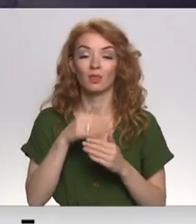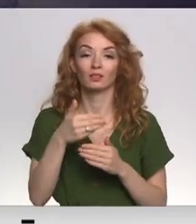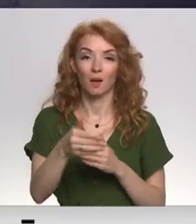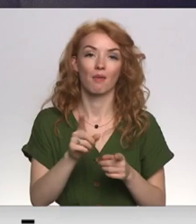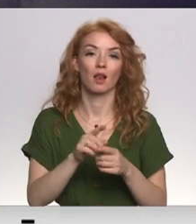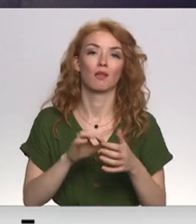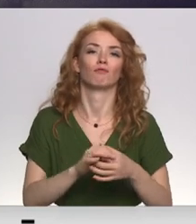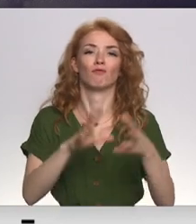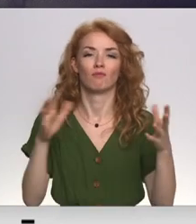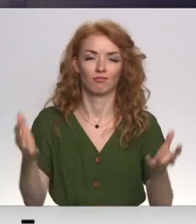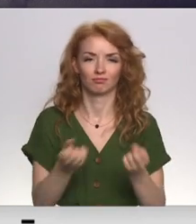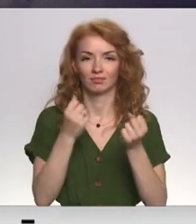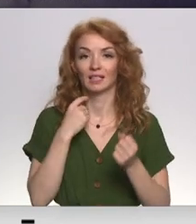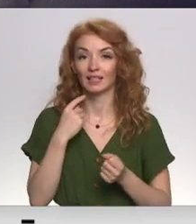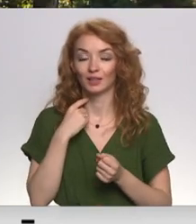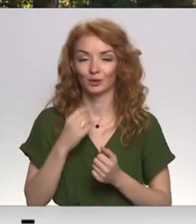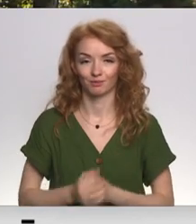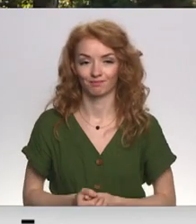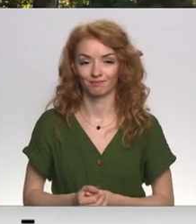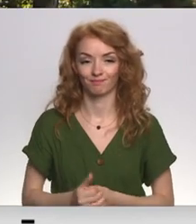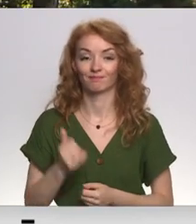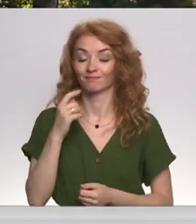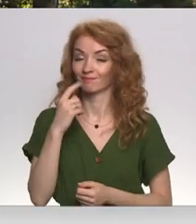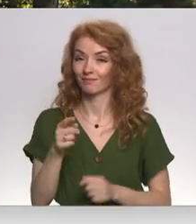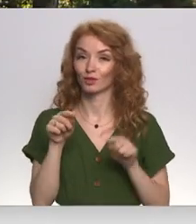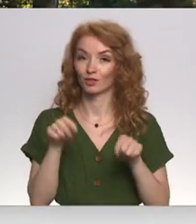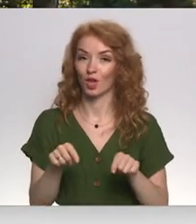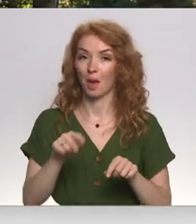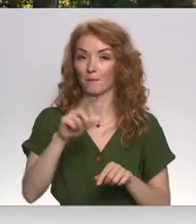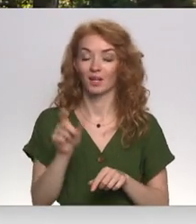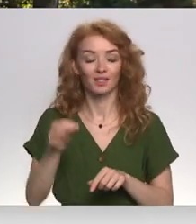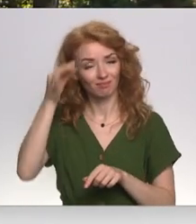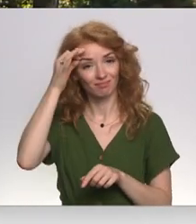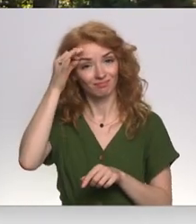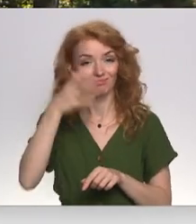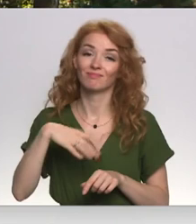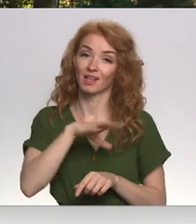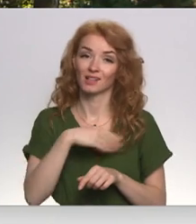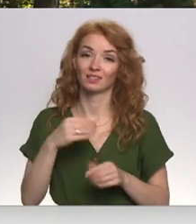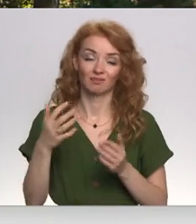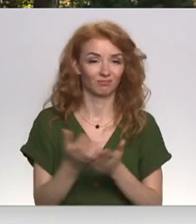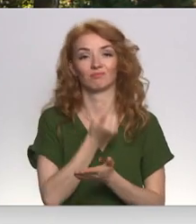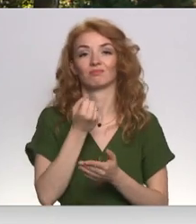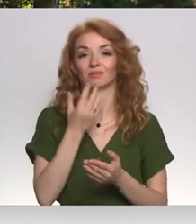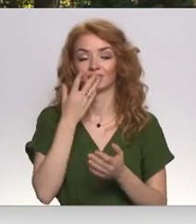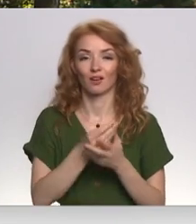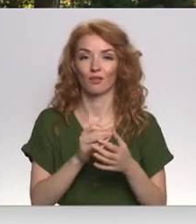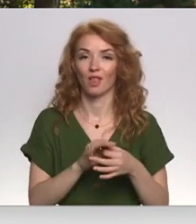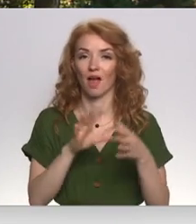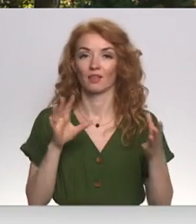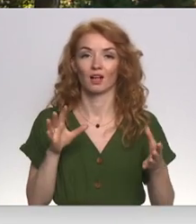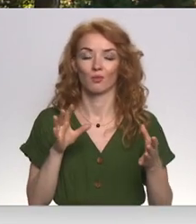Rīgu. Šis ir brīdis, kad atcerēties, kad nu, mēs tomēr izcīnījām savu neatkarību. Nebija tā, kā mēs